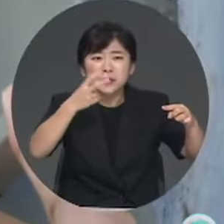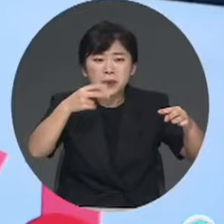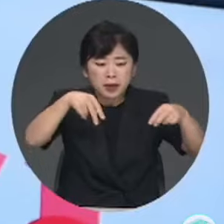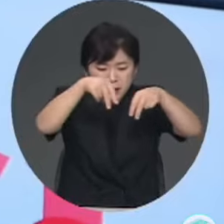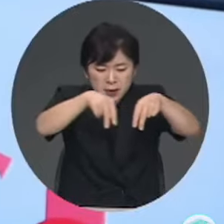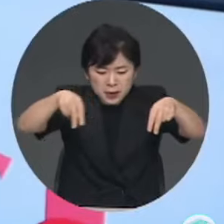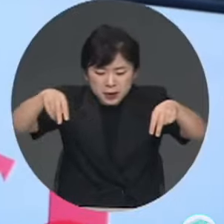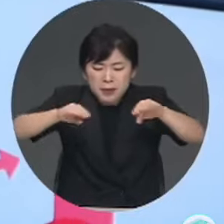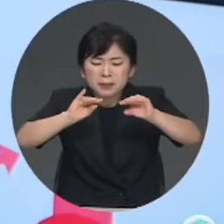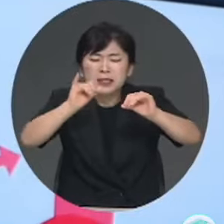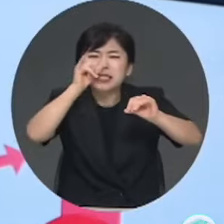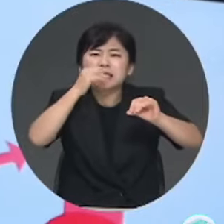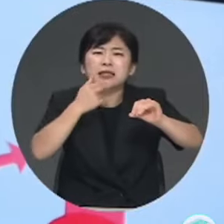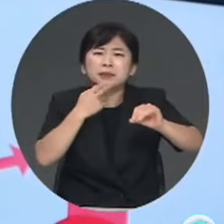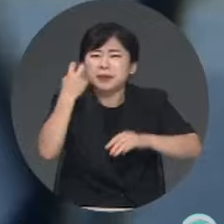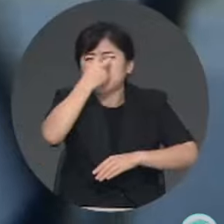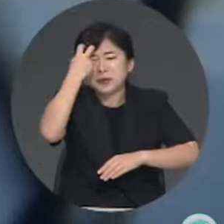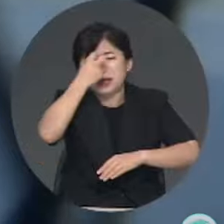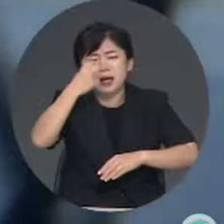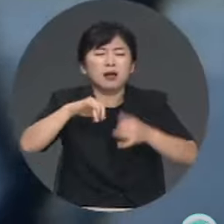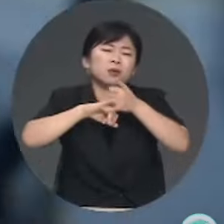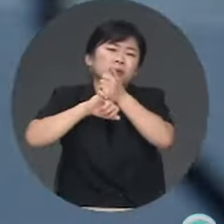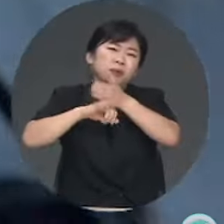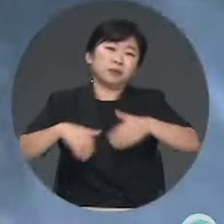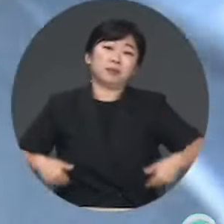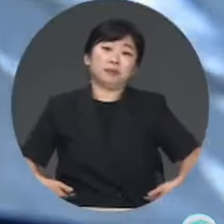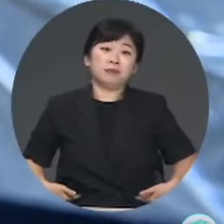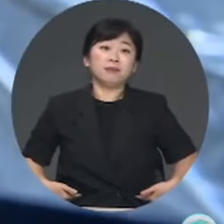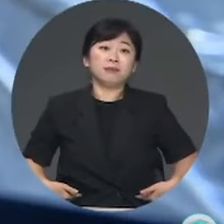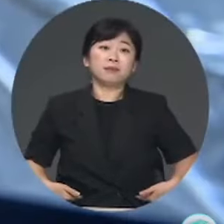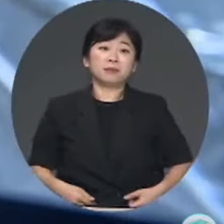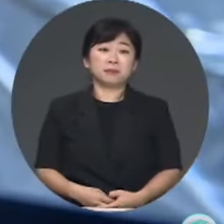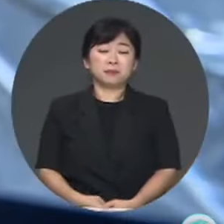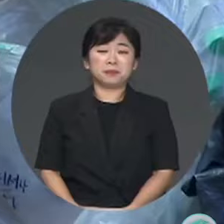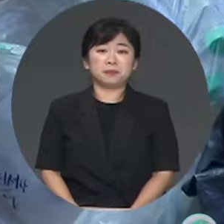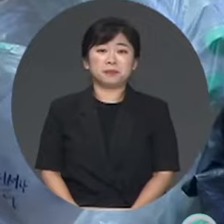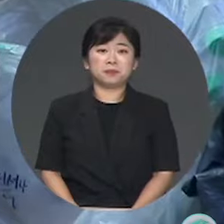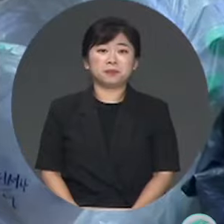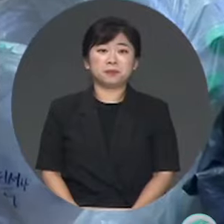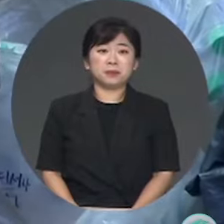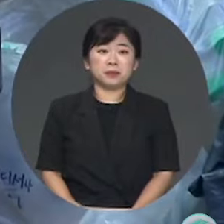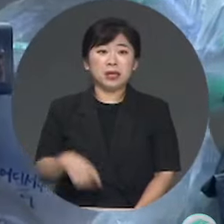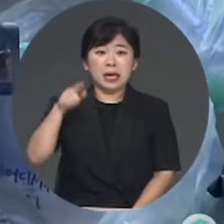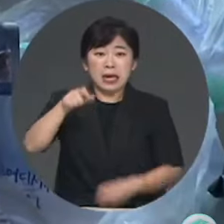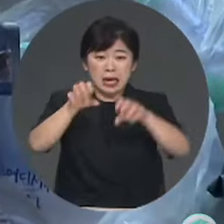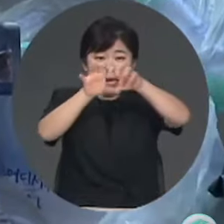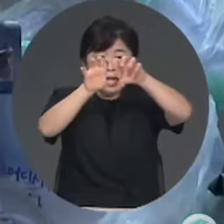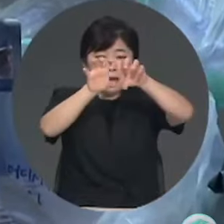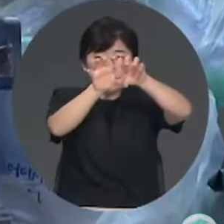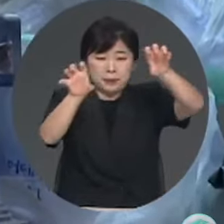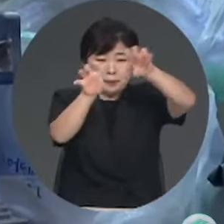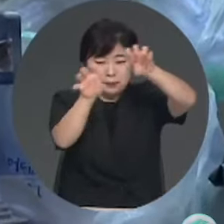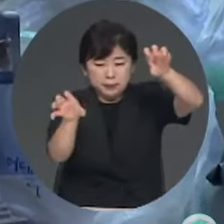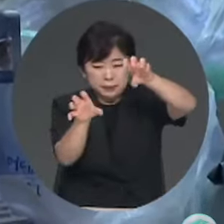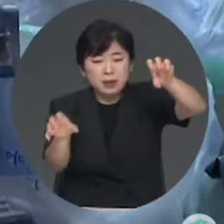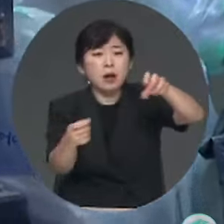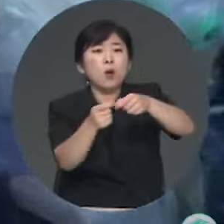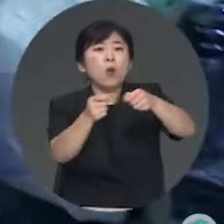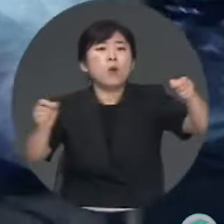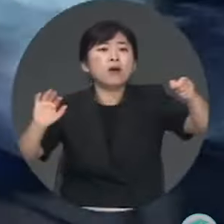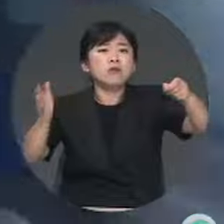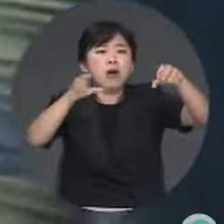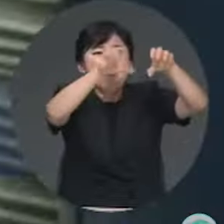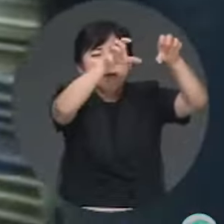등에 먼지가 쌓여있진 않은지 주기적으로 점검하는 것이 중요합니다. 그리고 이것도 오래되다 보니까 타는 적도 있고,